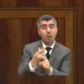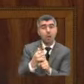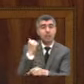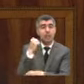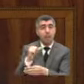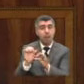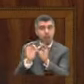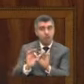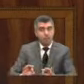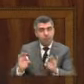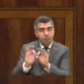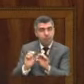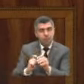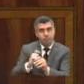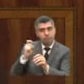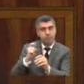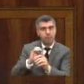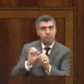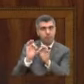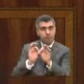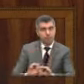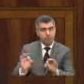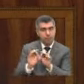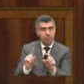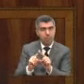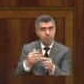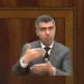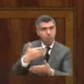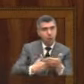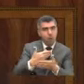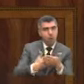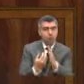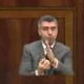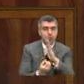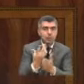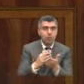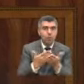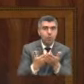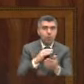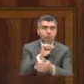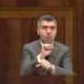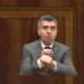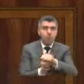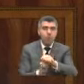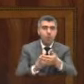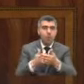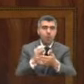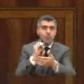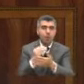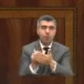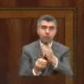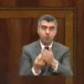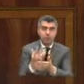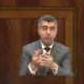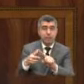تطوير النموذج الاقتصادي والنهوض التشغيل والتنمية المستدامة تركيزا على التحول الهيكلي للنسيج الاقتصادي وتحفيز الاستثمار والنهوض